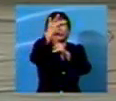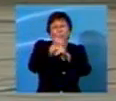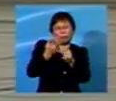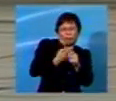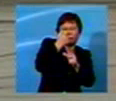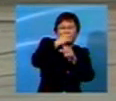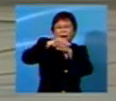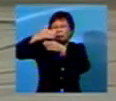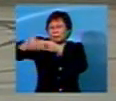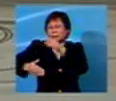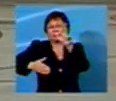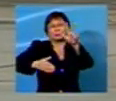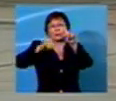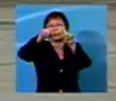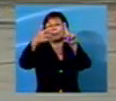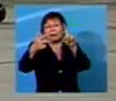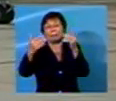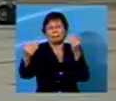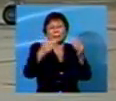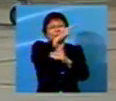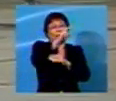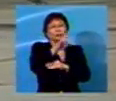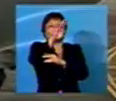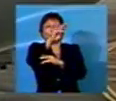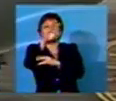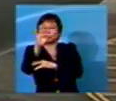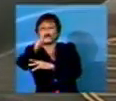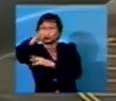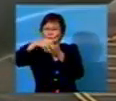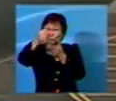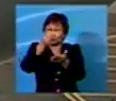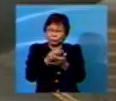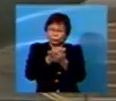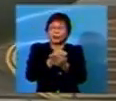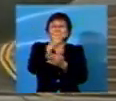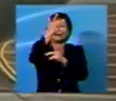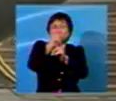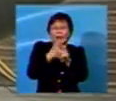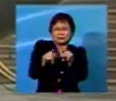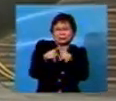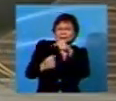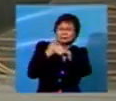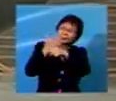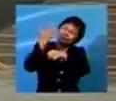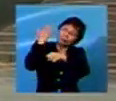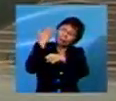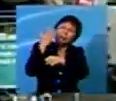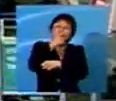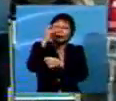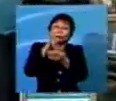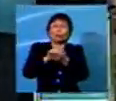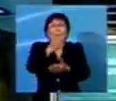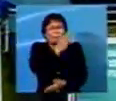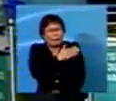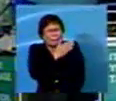berakhir Pada 31 Mac berbanding rm279 juta dalam suku yang sama tahun lalu seman itu beliau